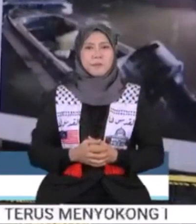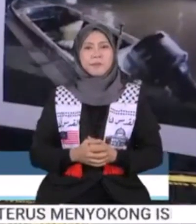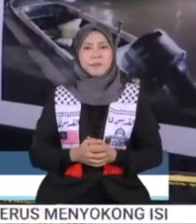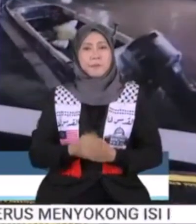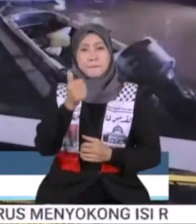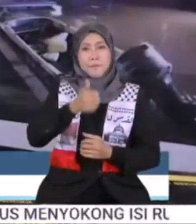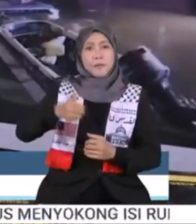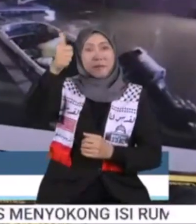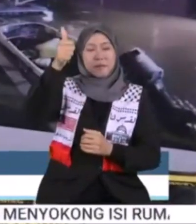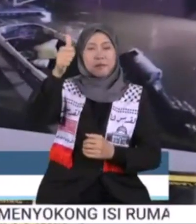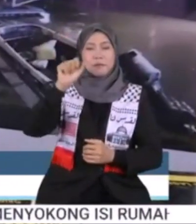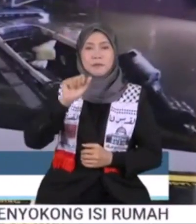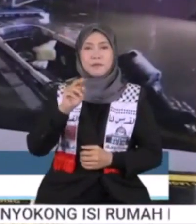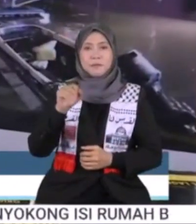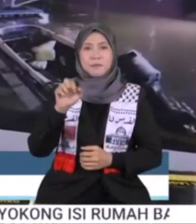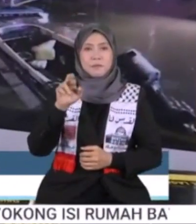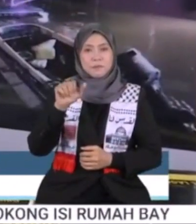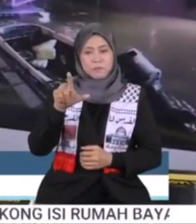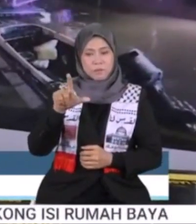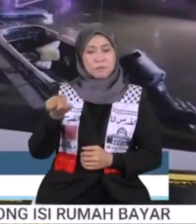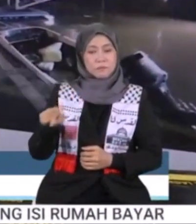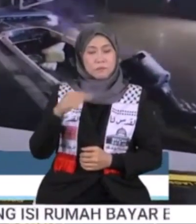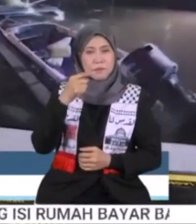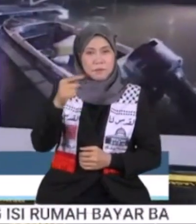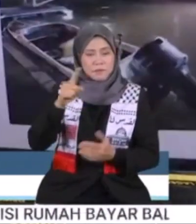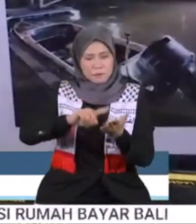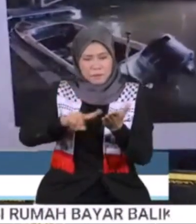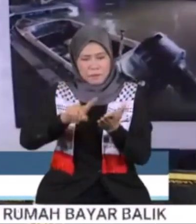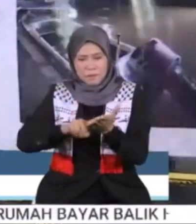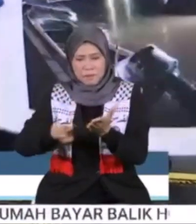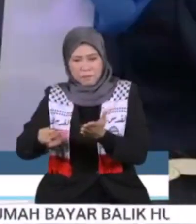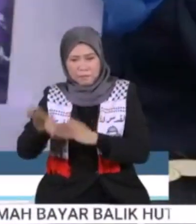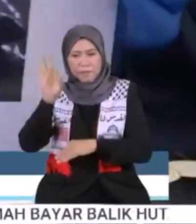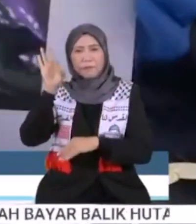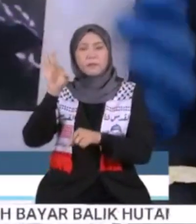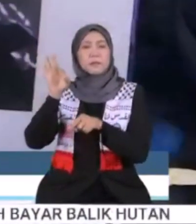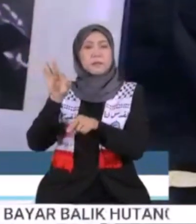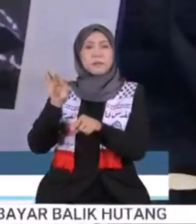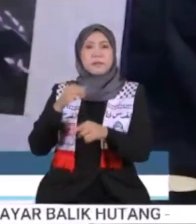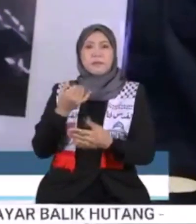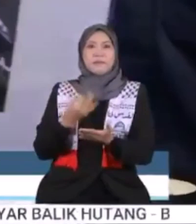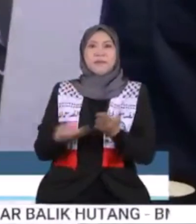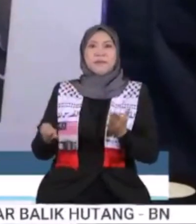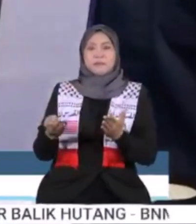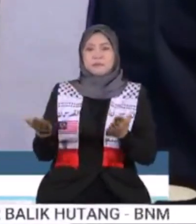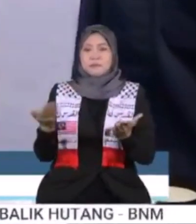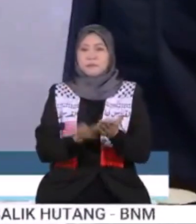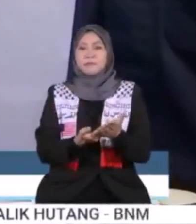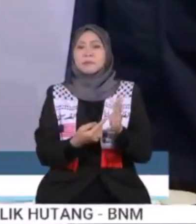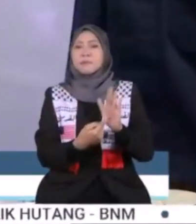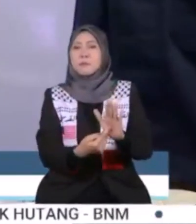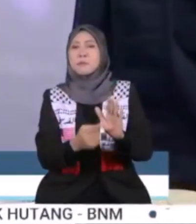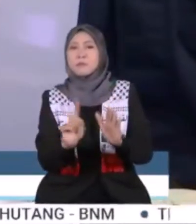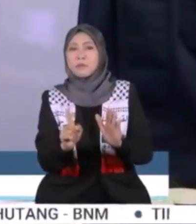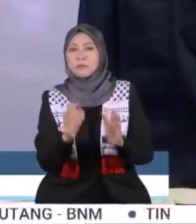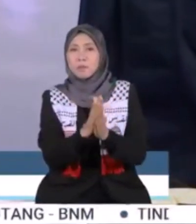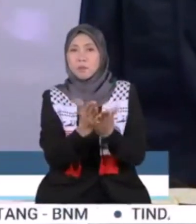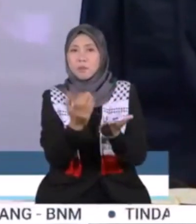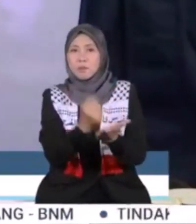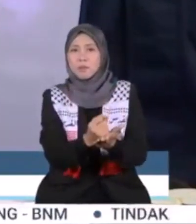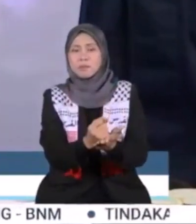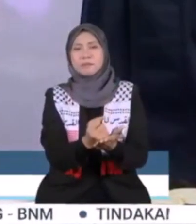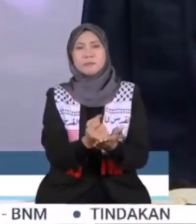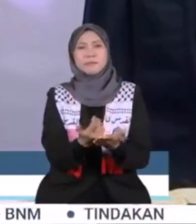Pengarah Kastam Negeri Aminul Izmi Muhammad Sohaimi berkata pemeriksaan mendapati mereka gagal kemuka dokumen sah, manakala